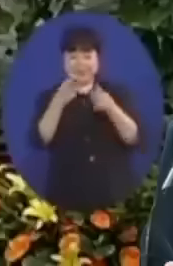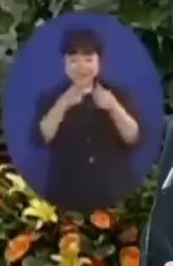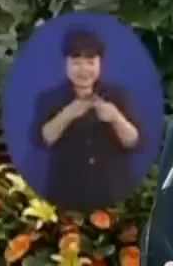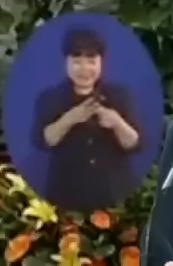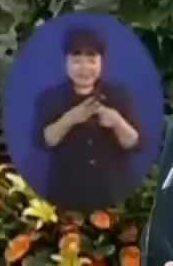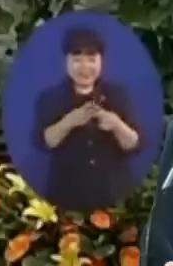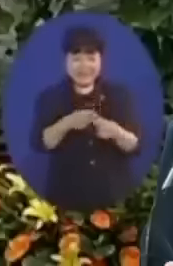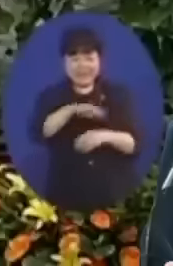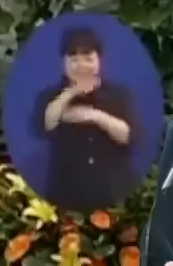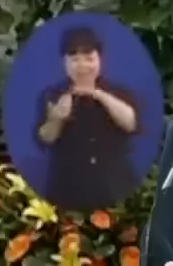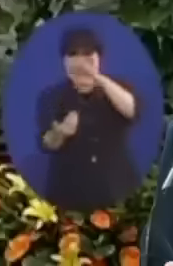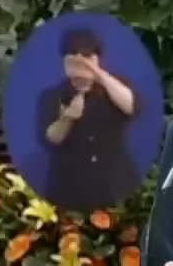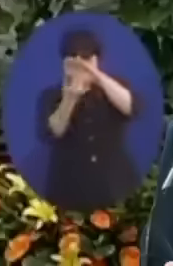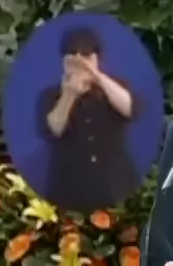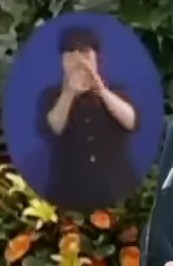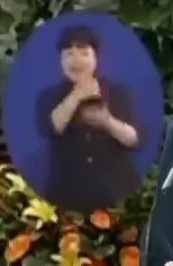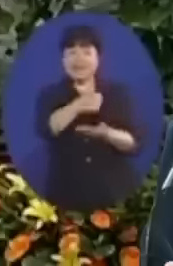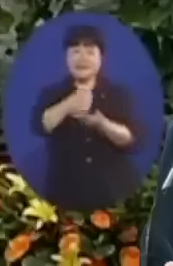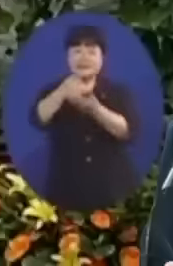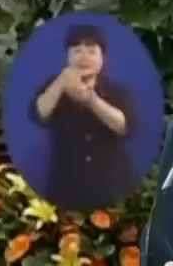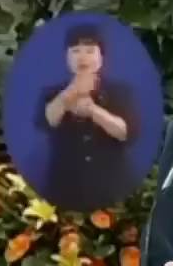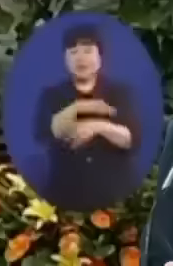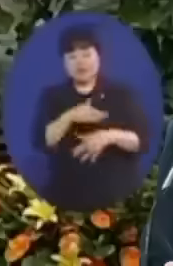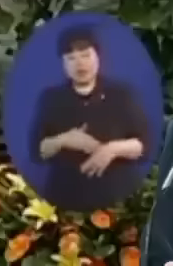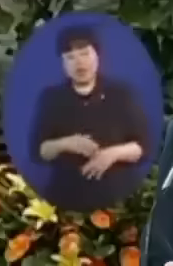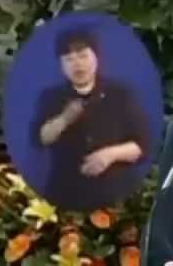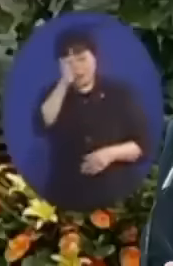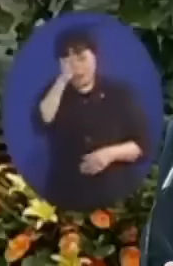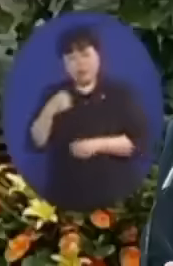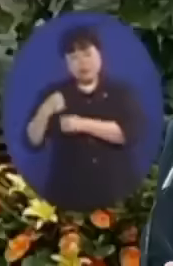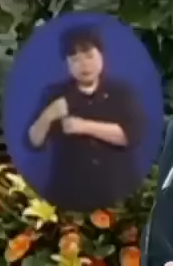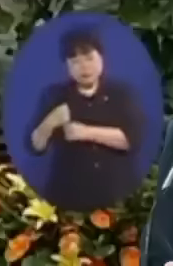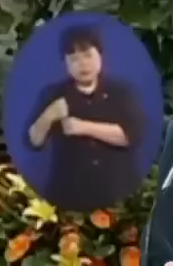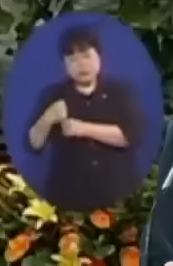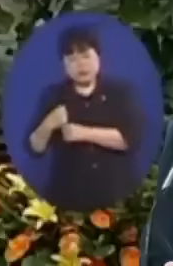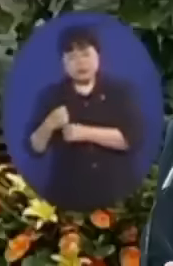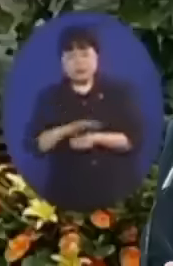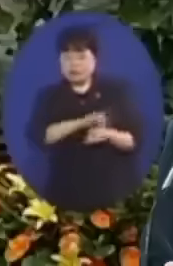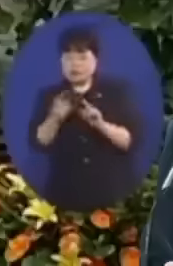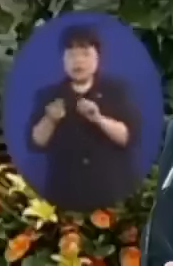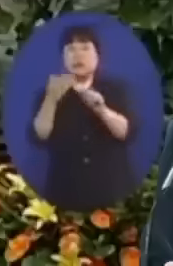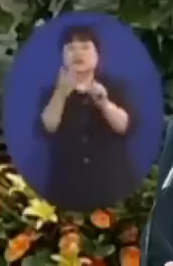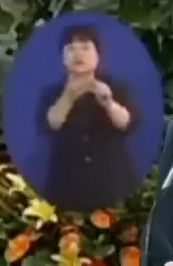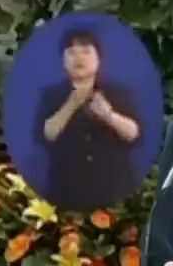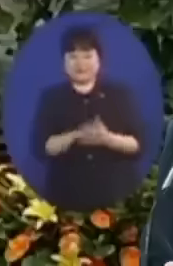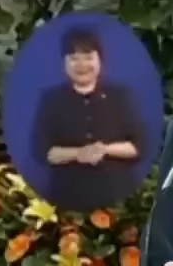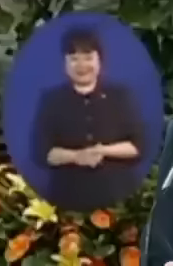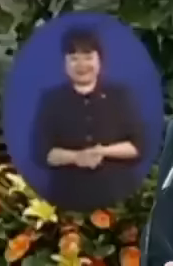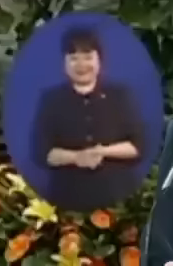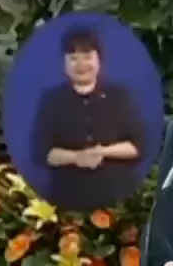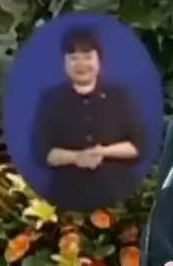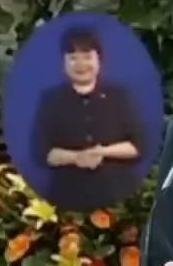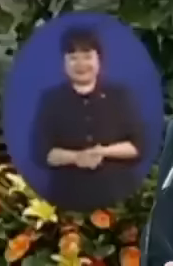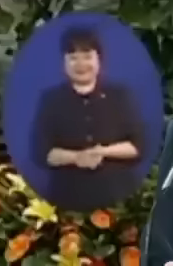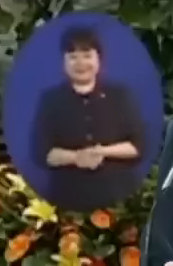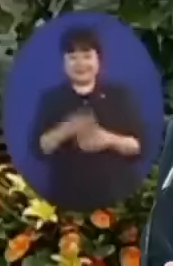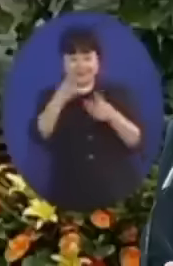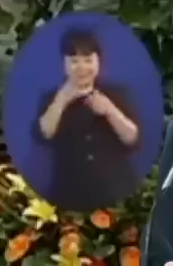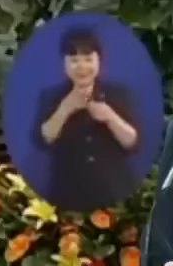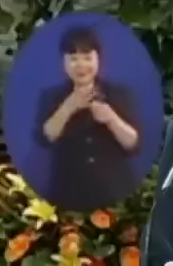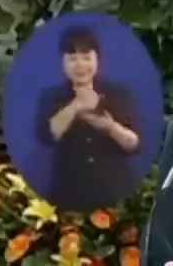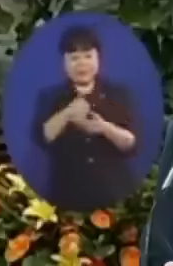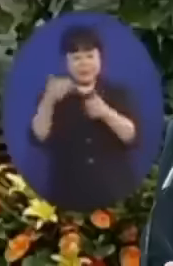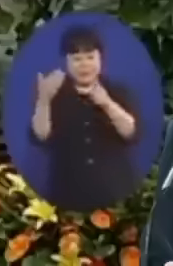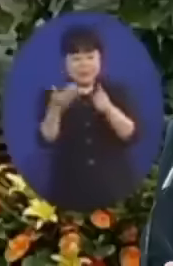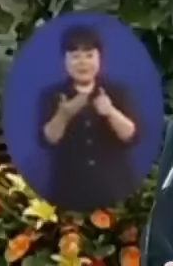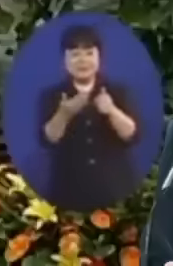내가 다 이루었다 할 때 주님은 우리의 연약과 병을 짊어지고 치료를 우리에게 주신 것입니다. 넷째,